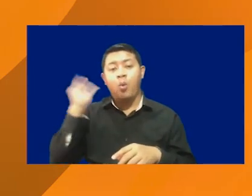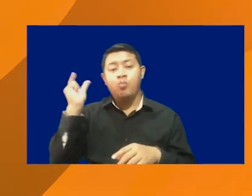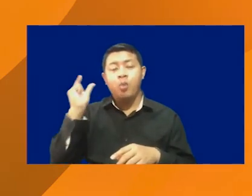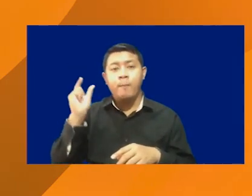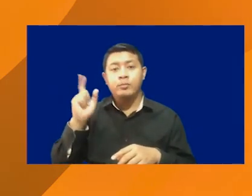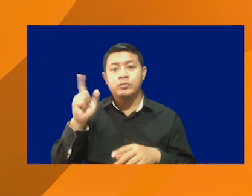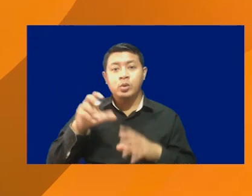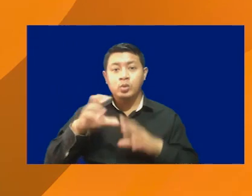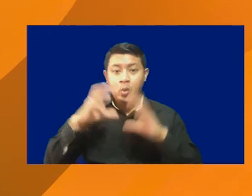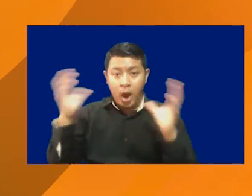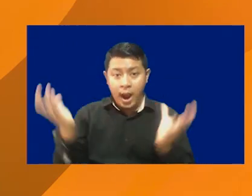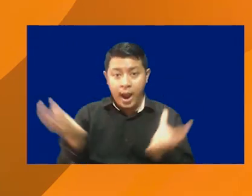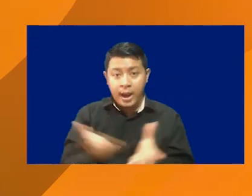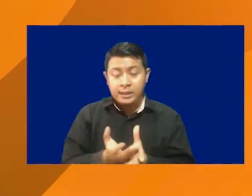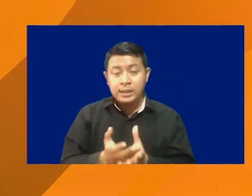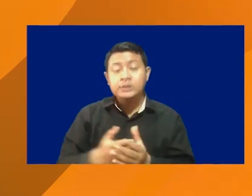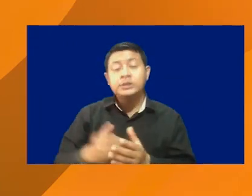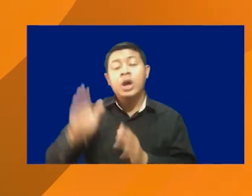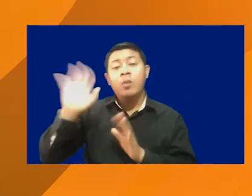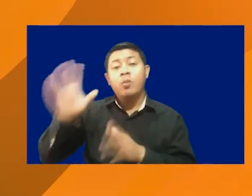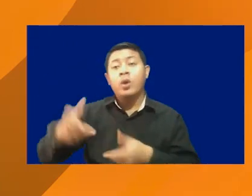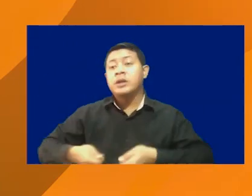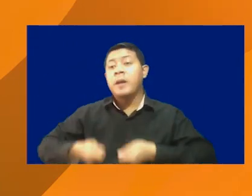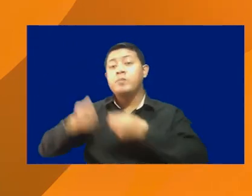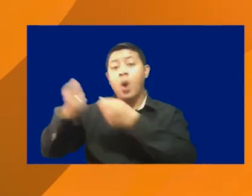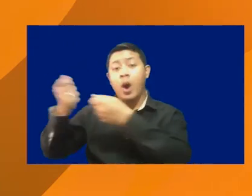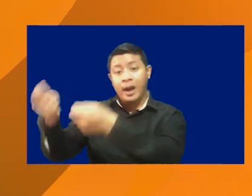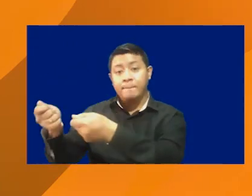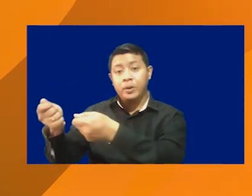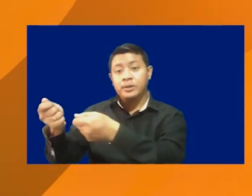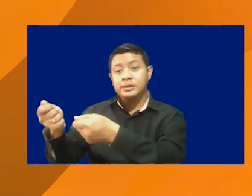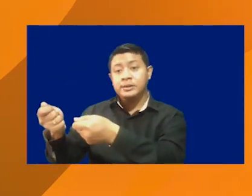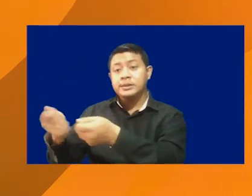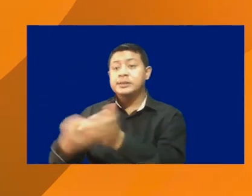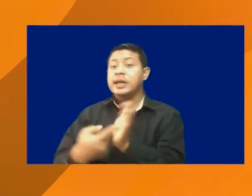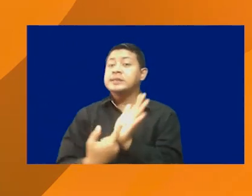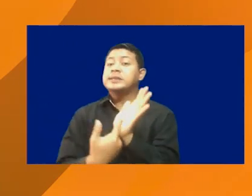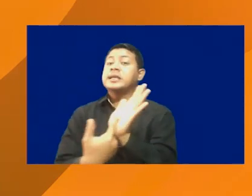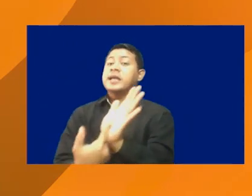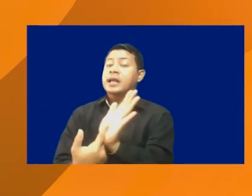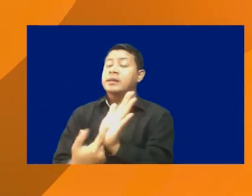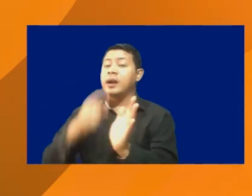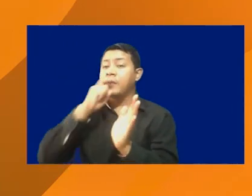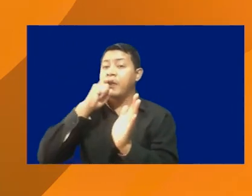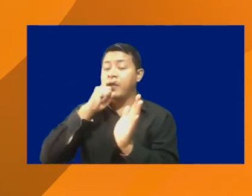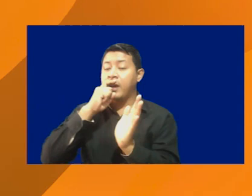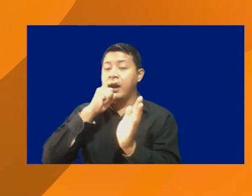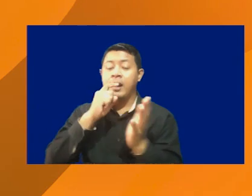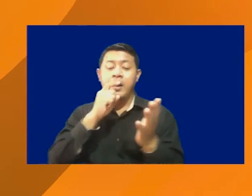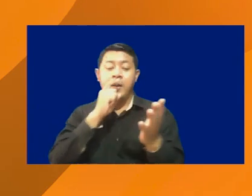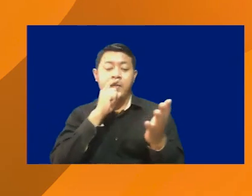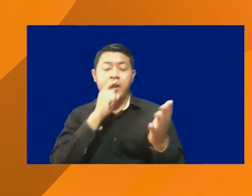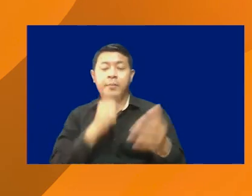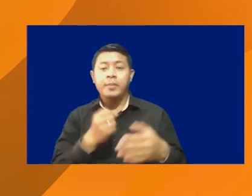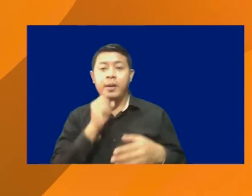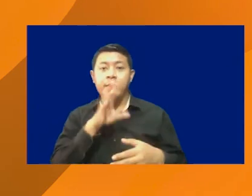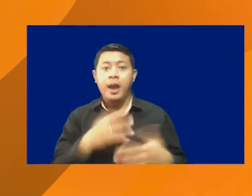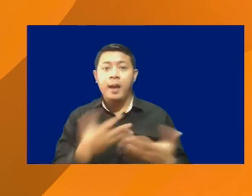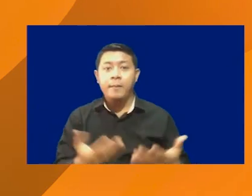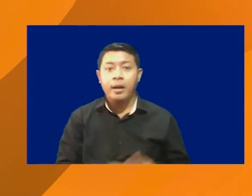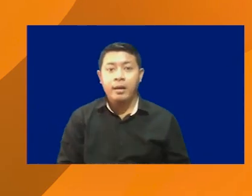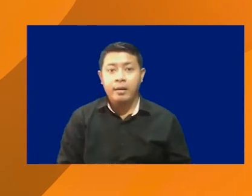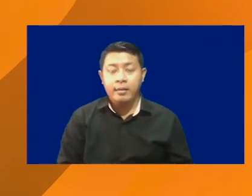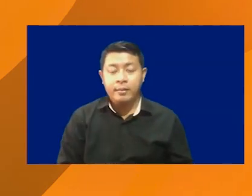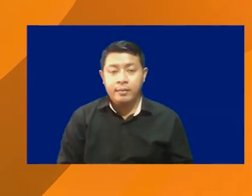umum seangkatan. Saya hari itu tuh senang banget dan saya pulang-pulang bawa raport, saya kasih lihat ke papa saya